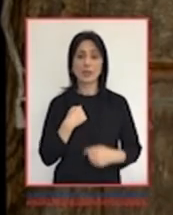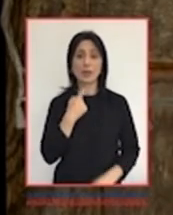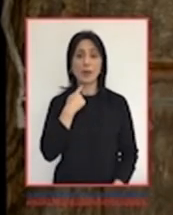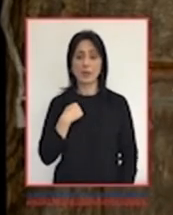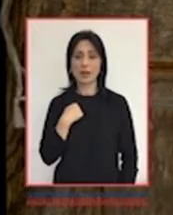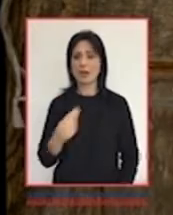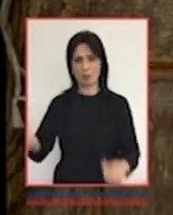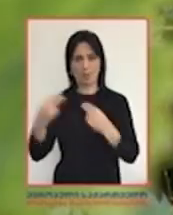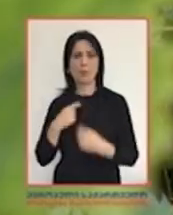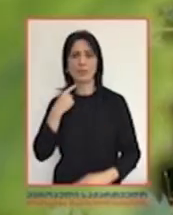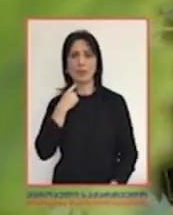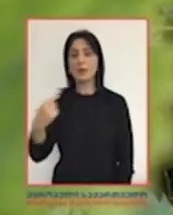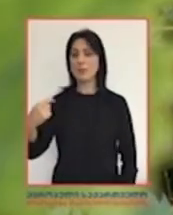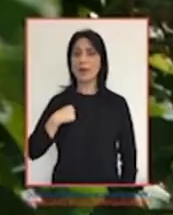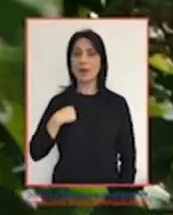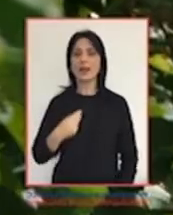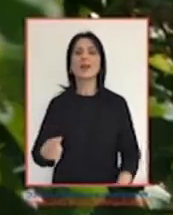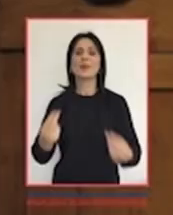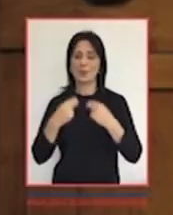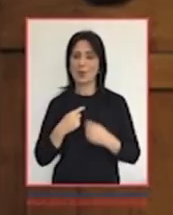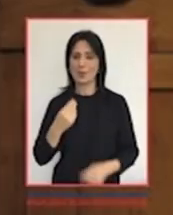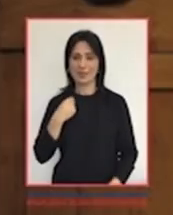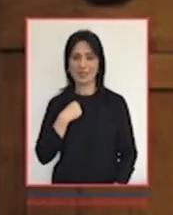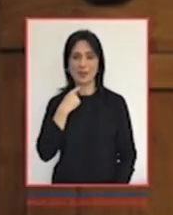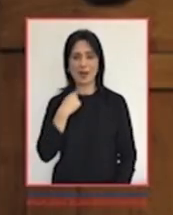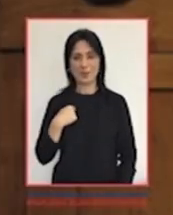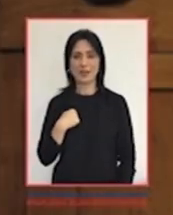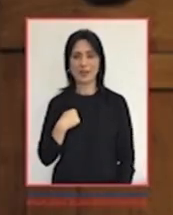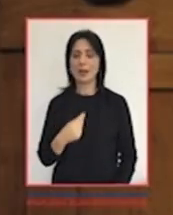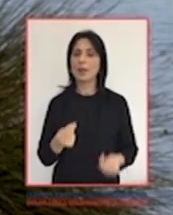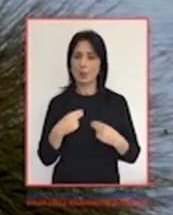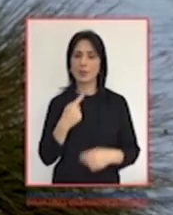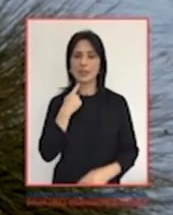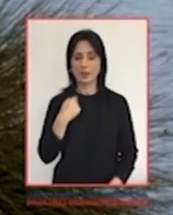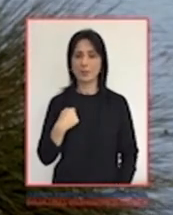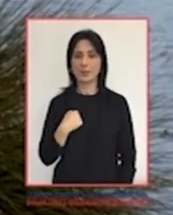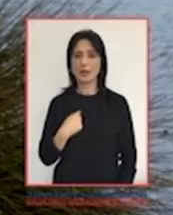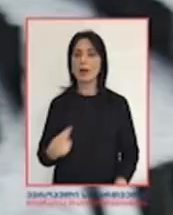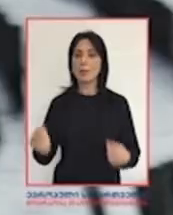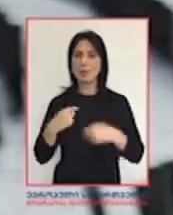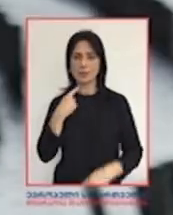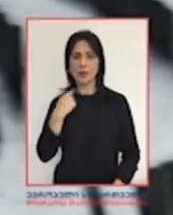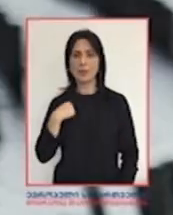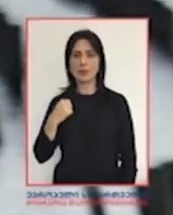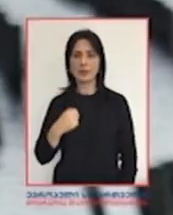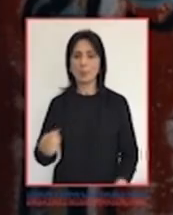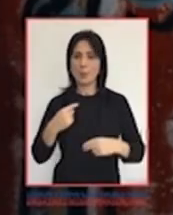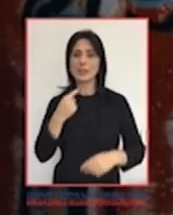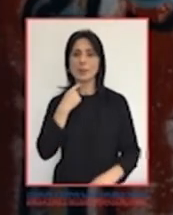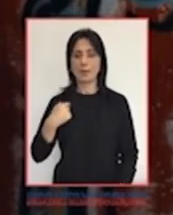მომეცი ხმა მე. მომეცი ხმა მე. მომეცი ხმა მე. მომე მომეციხმამე.